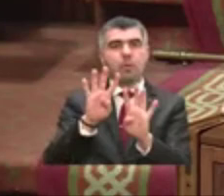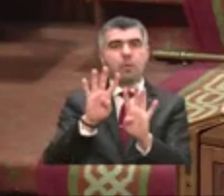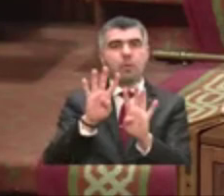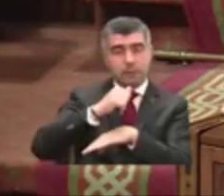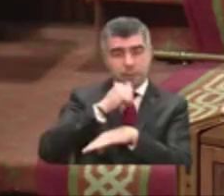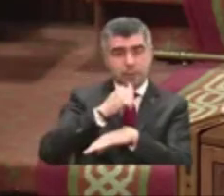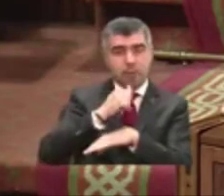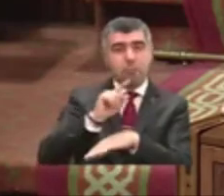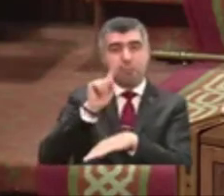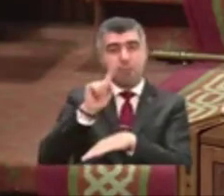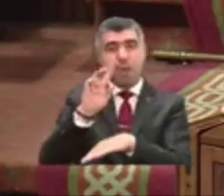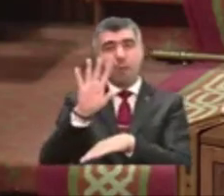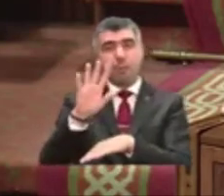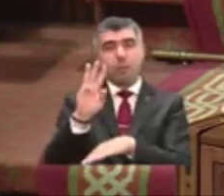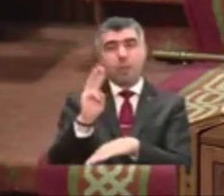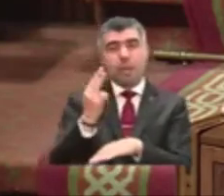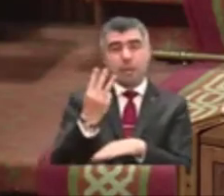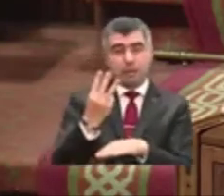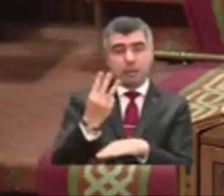تلي،